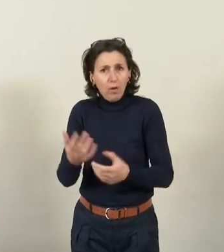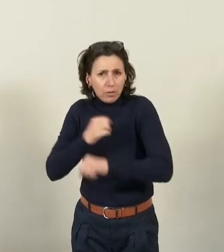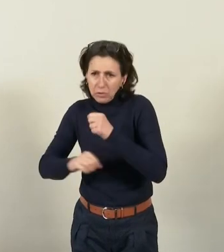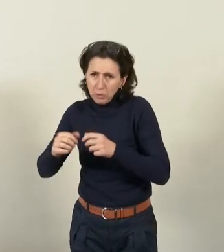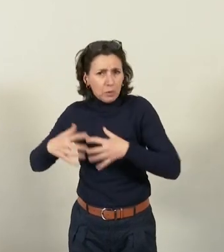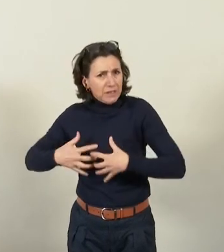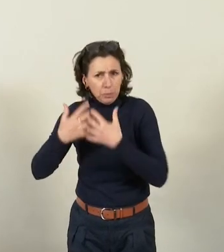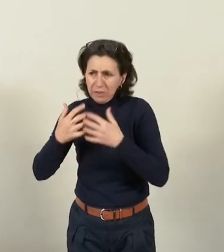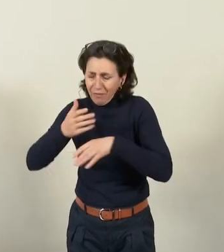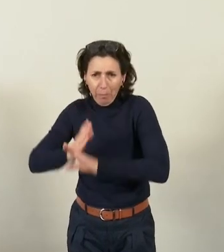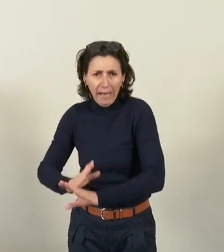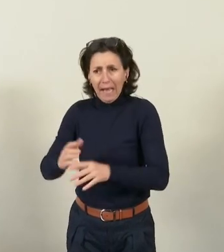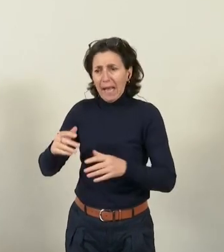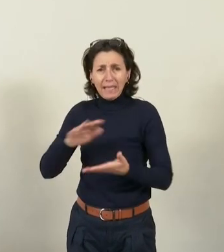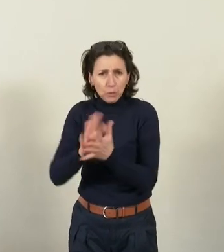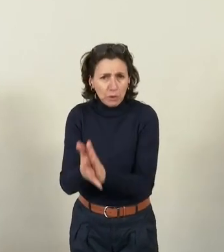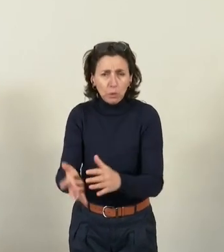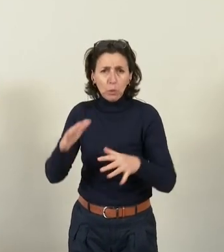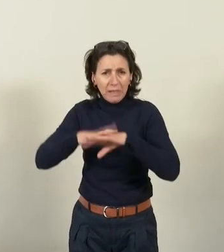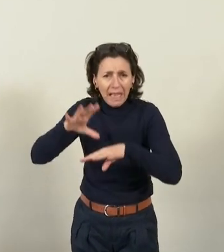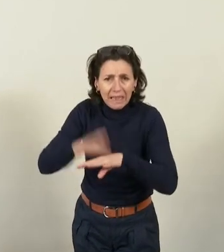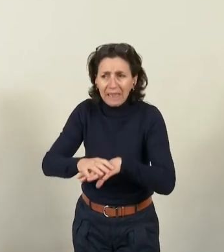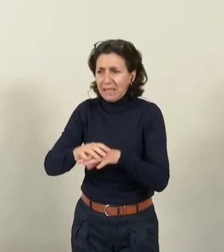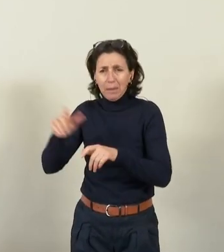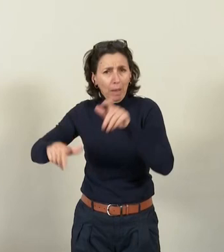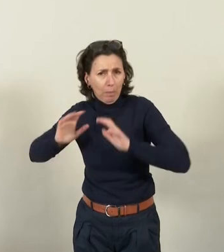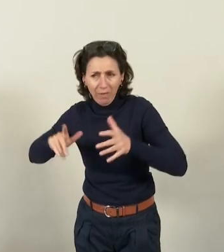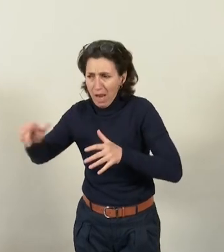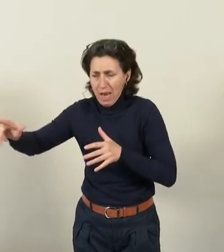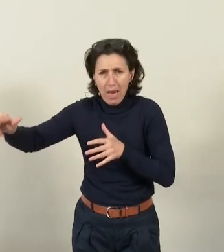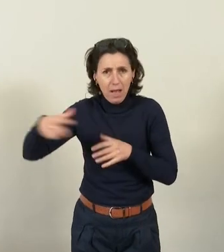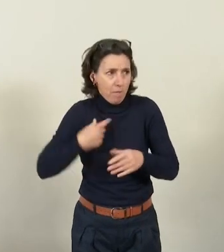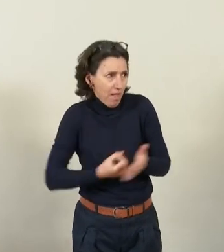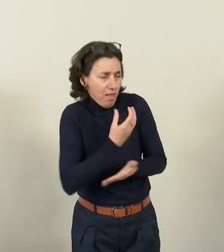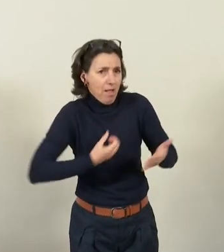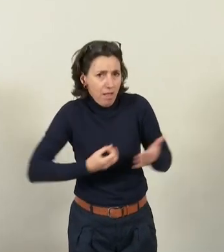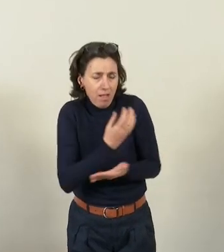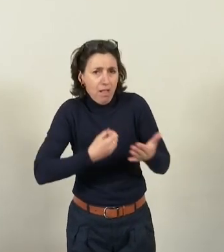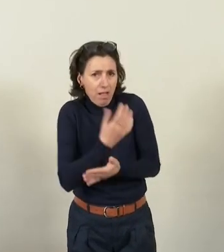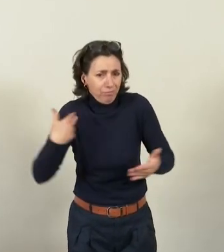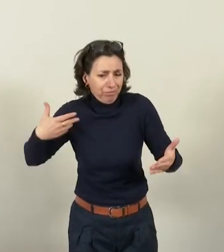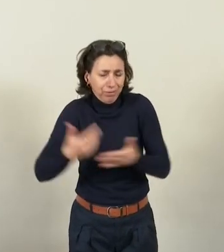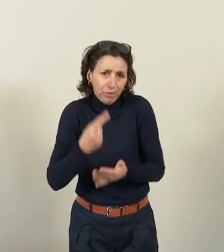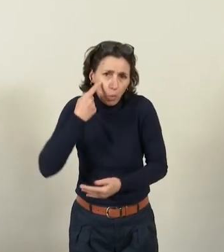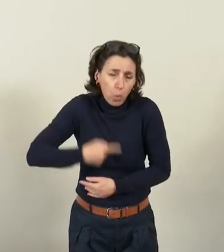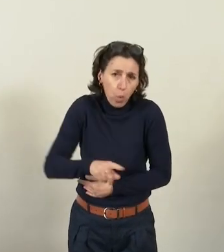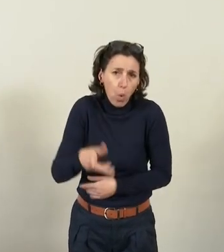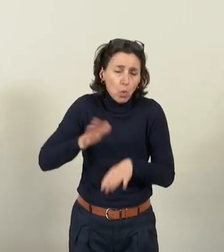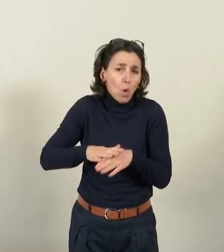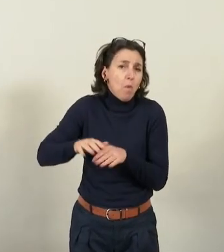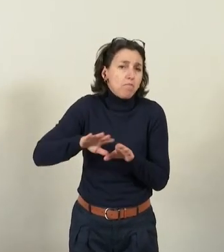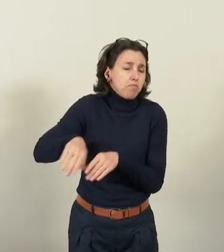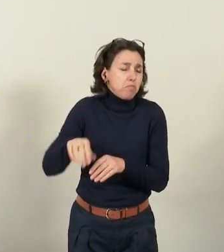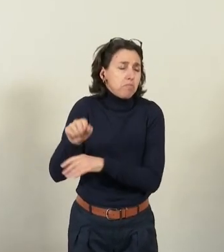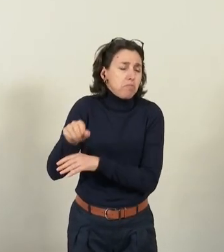associatif qui est présent sur le terrain il signale tout de même euh tout ce qui pourrait intervenir et qui serait des anomalies